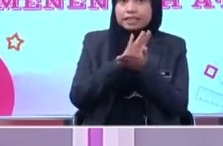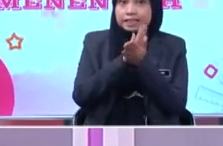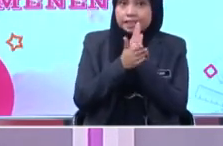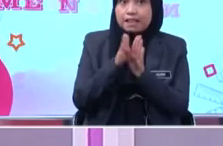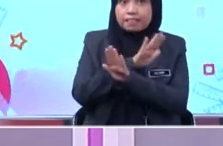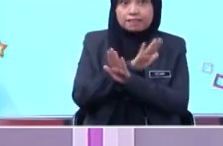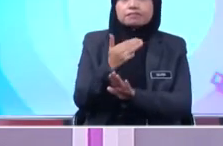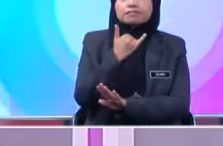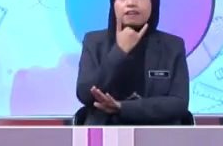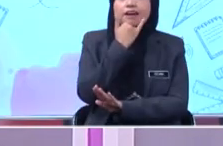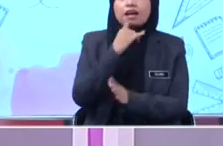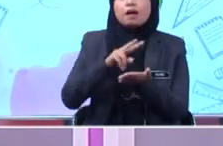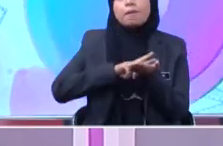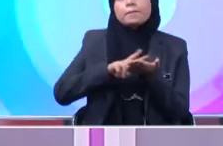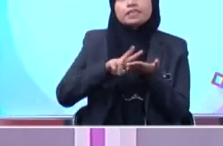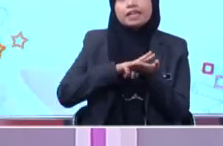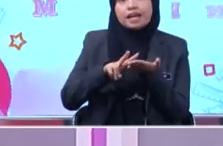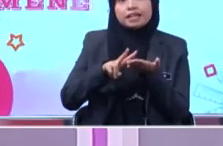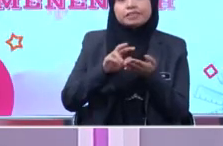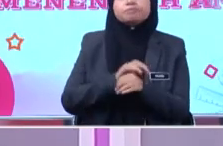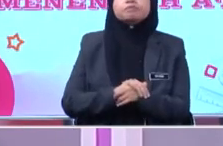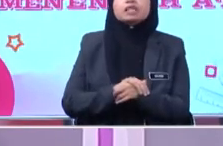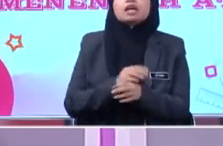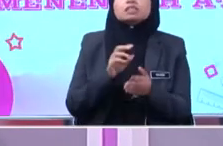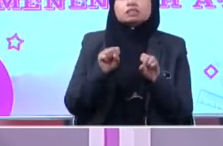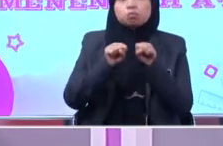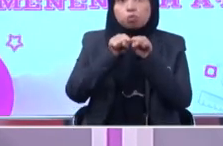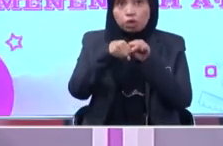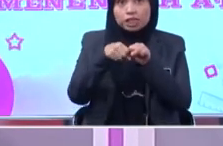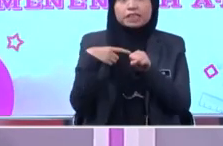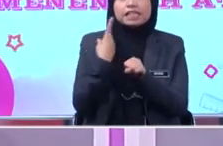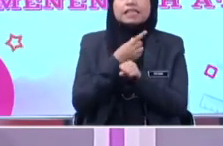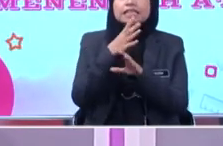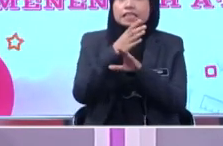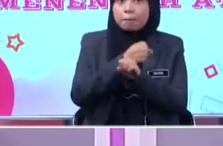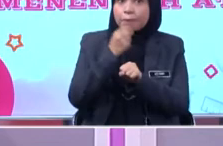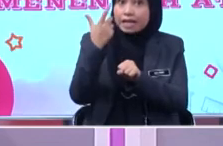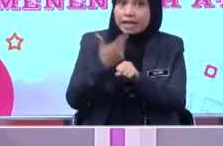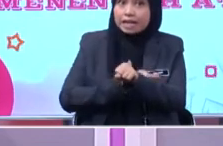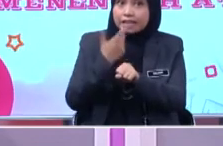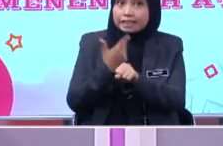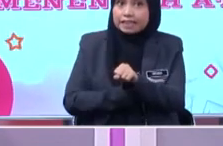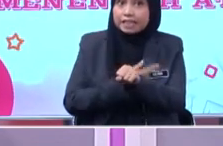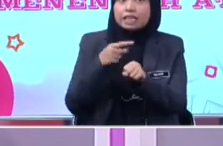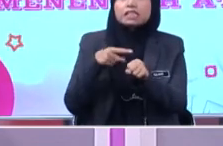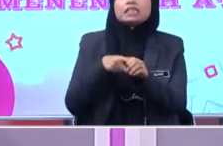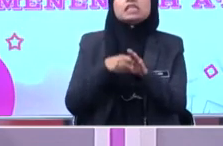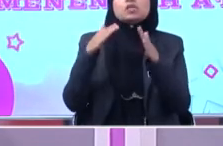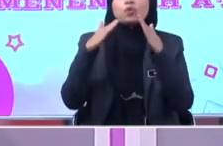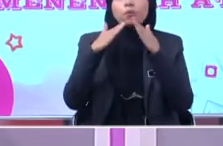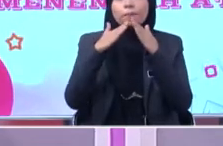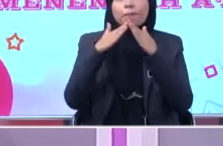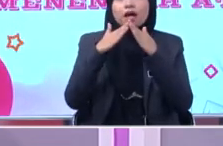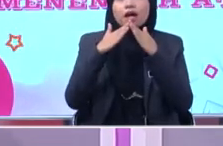setelah kita baca dan kita ajar pada hari ini ya Google kita dapat Praktis kan di rumah ataupun ketika